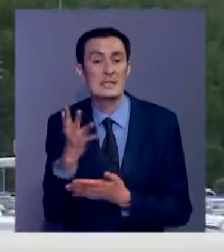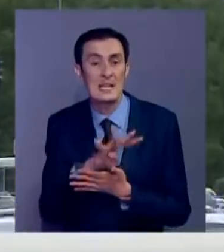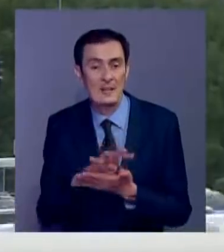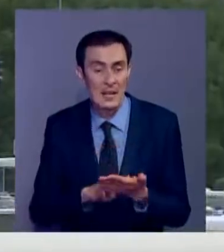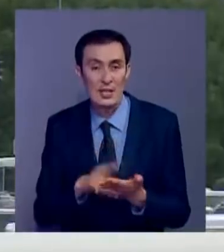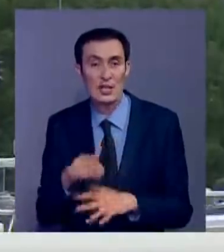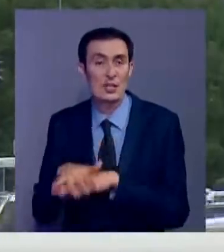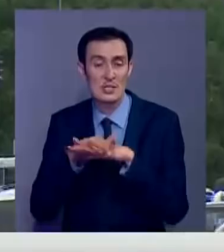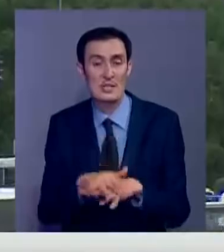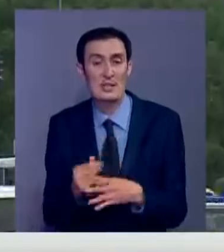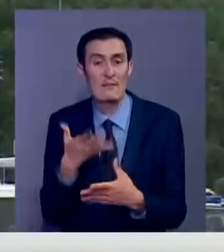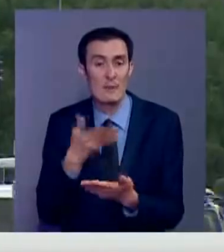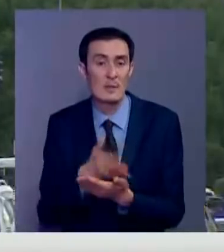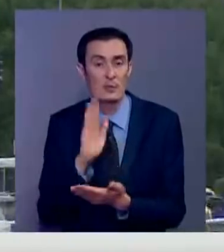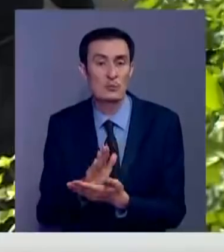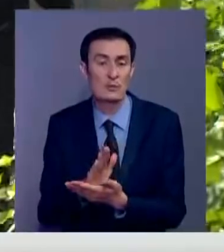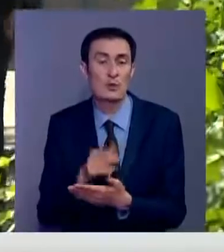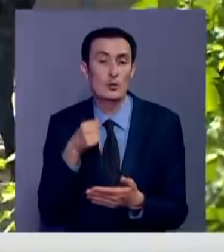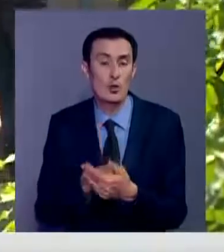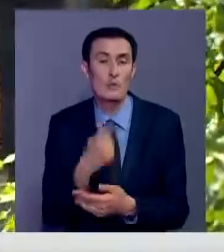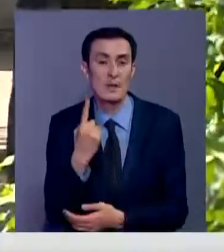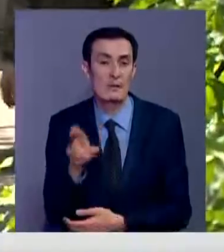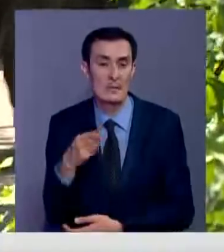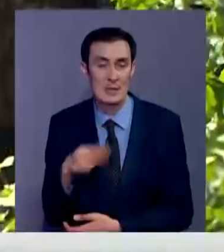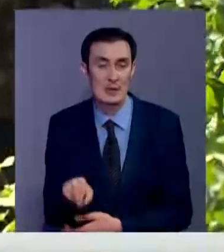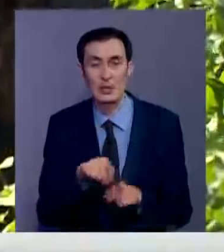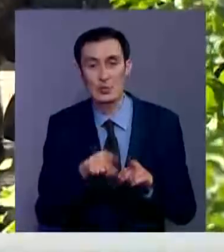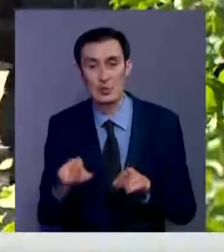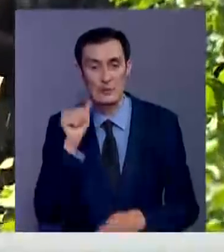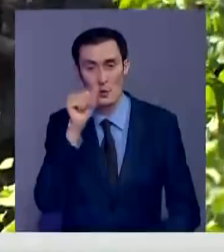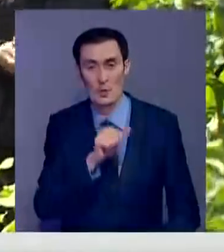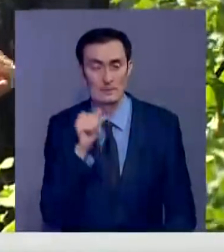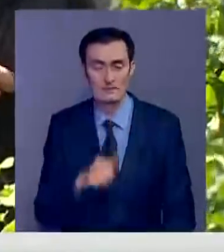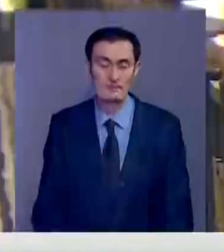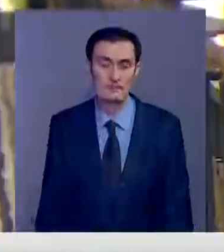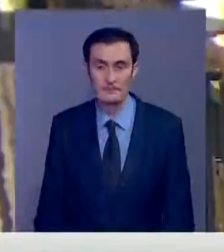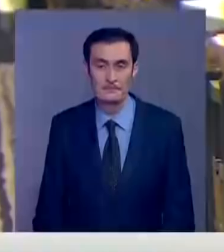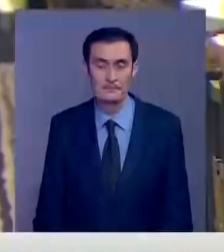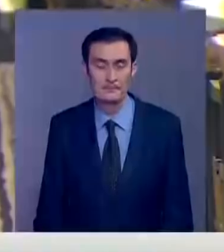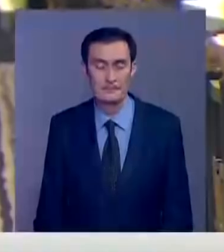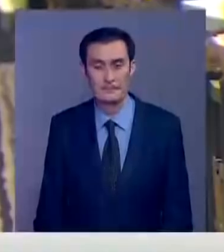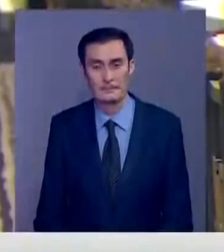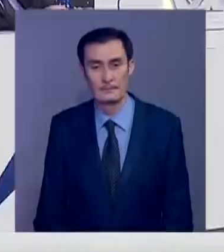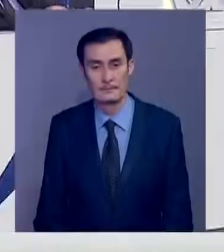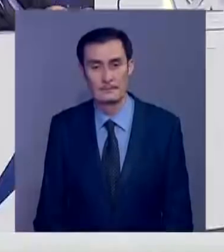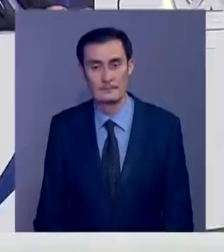и начисление выплаты будет производиться до 1 декабря текущего года.